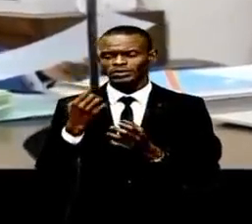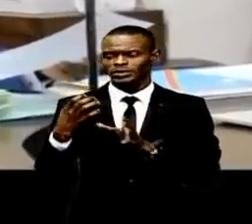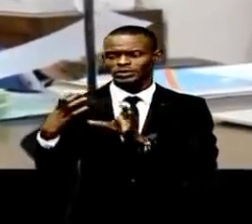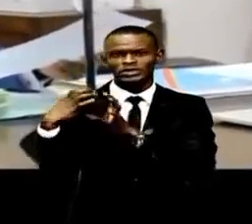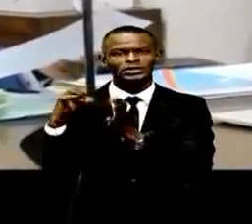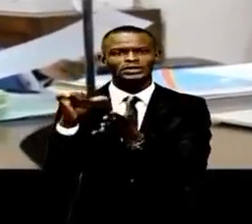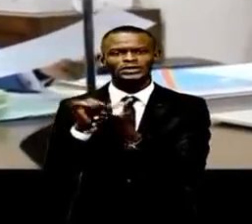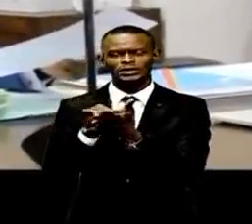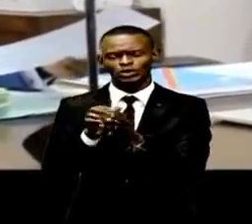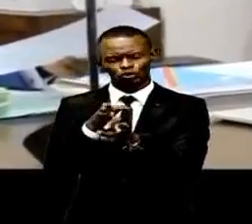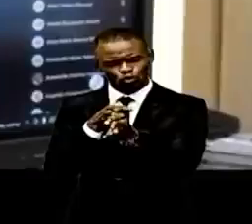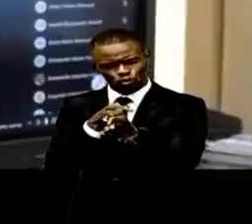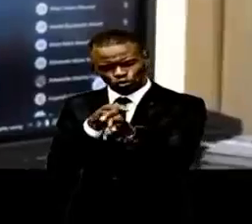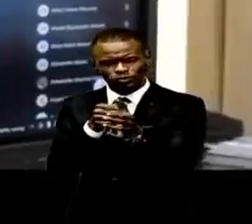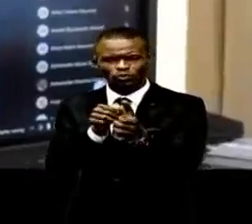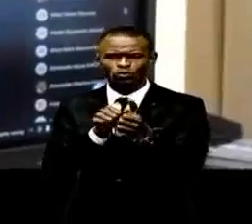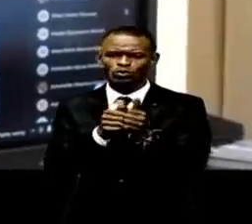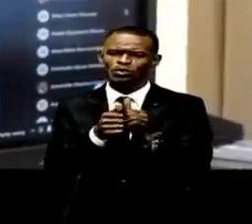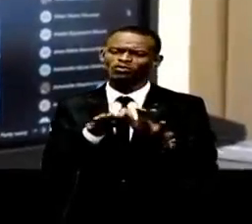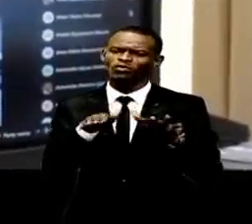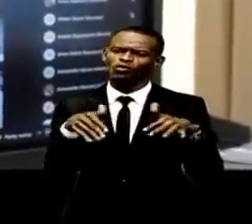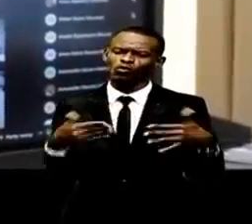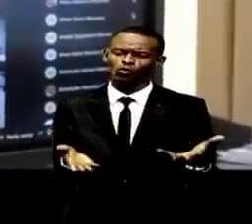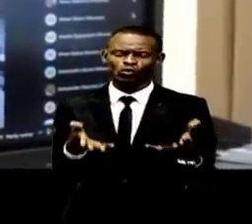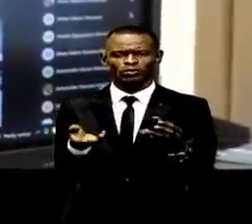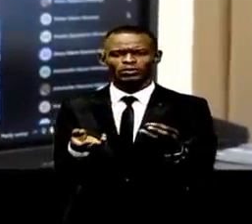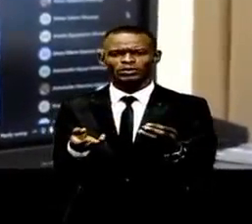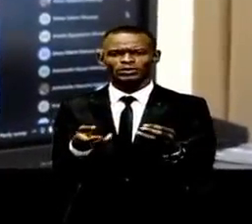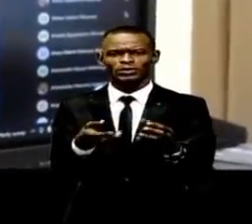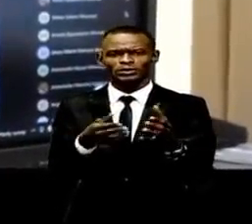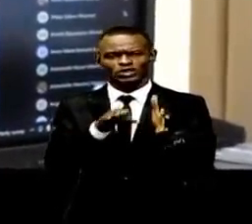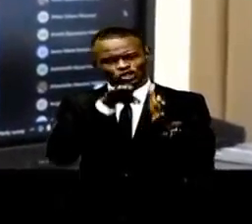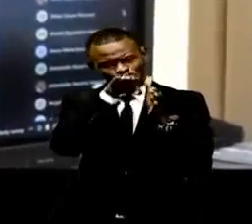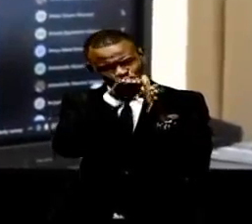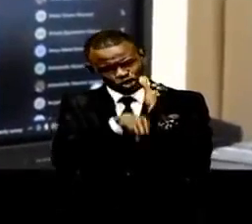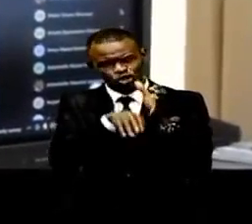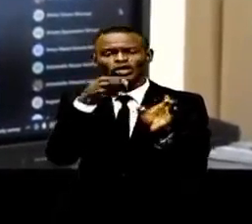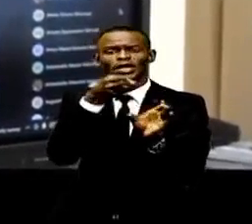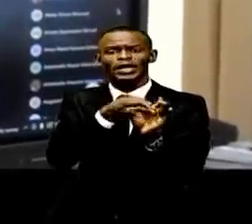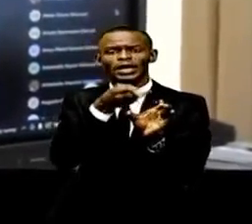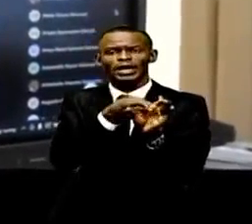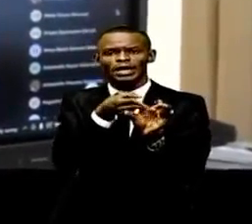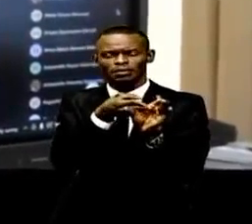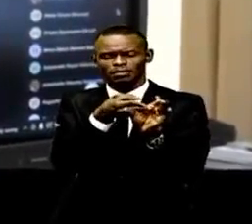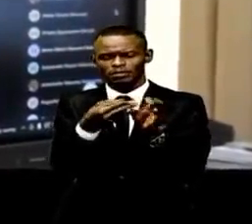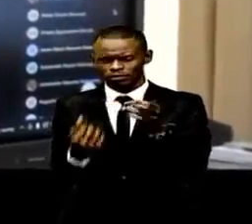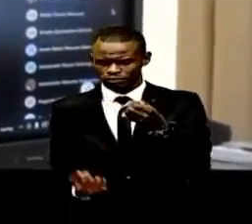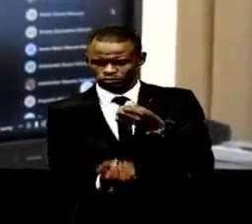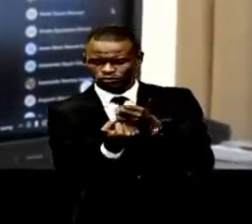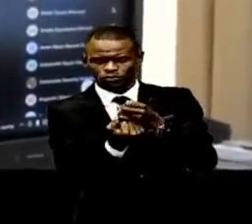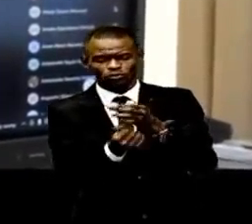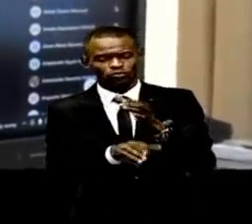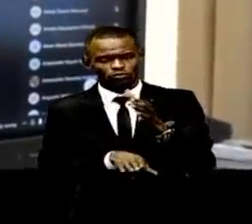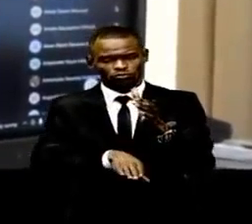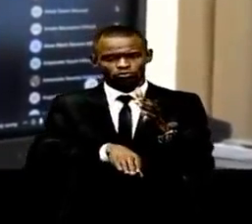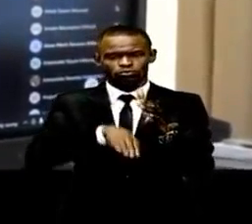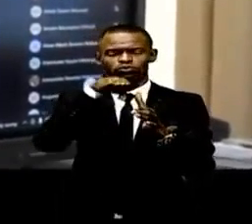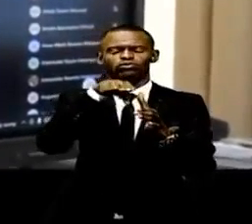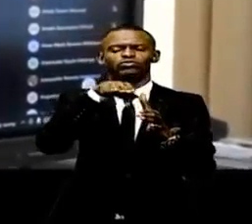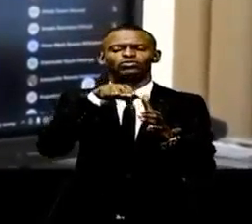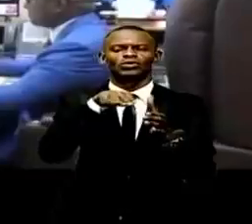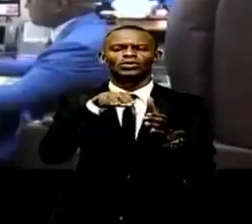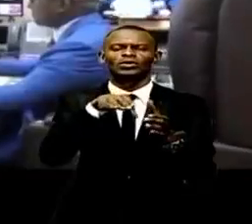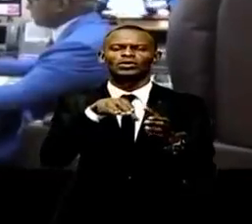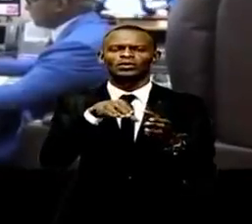flambée des prix. Le gouvernement tiendra compte du coût social d'une éventuelle levée de cette subvention et veillera à ce